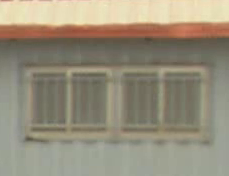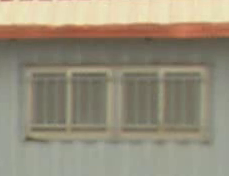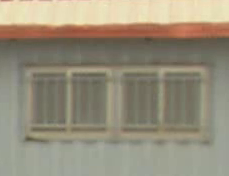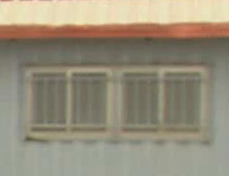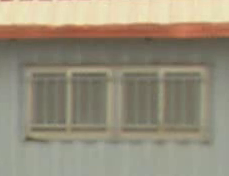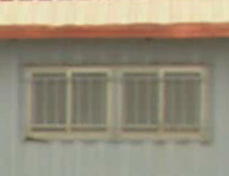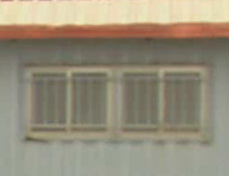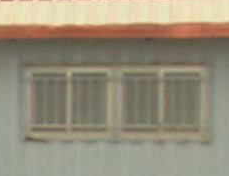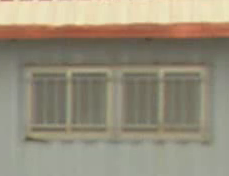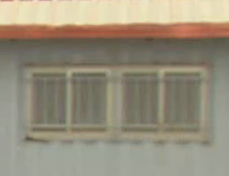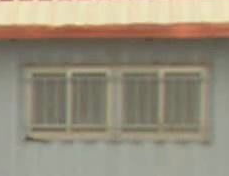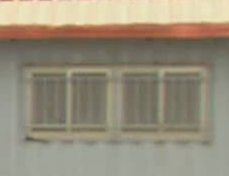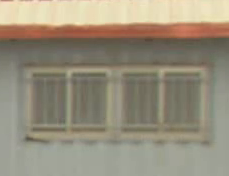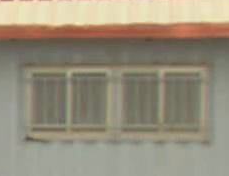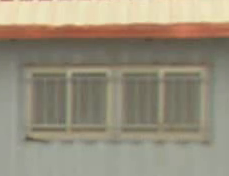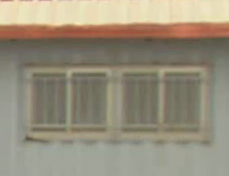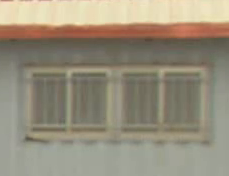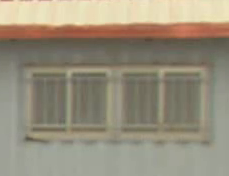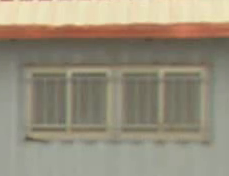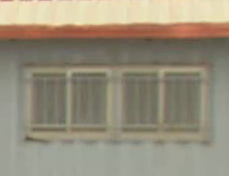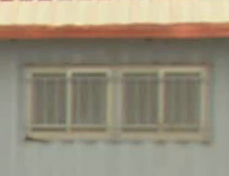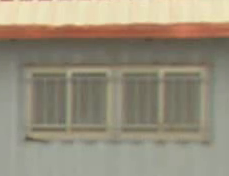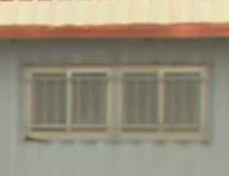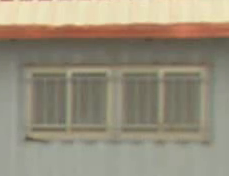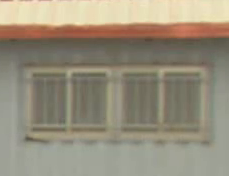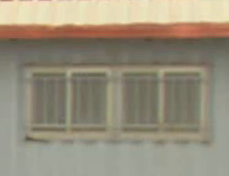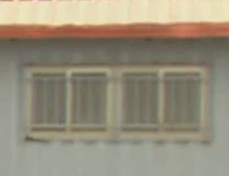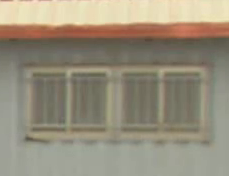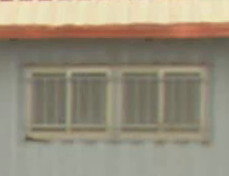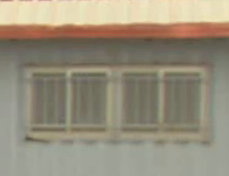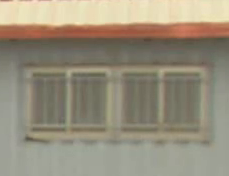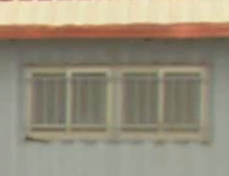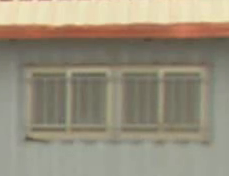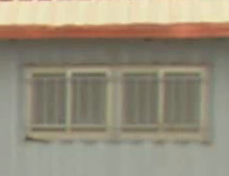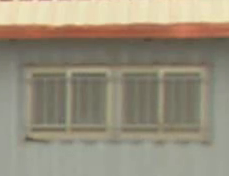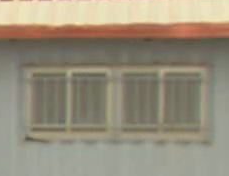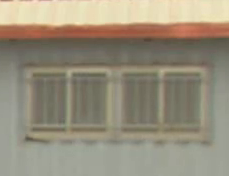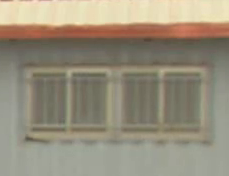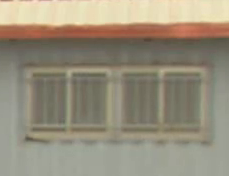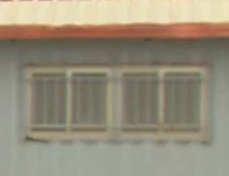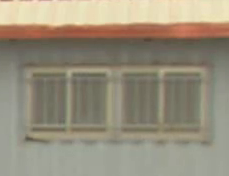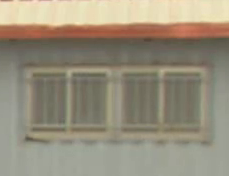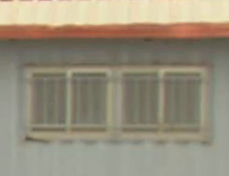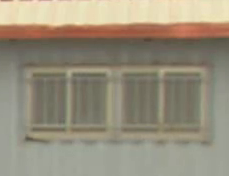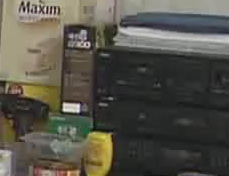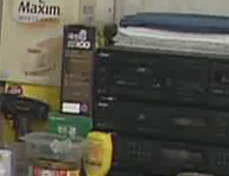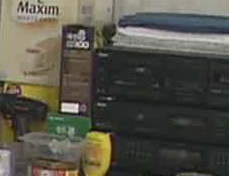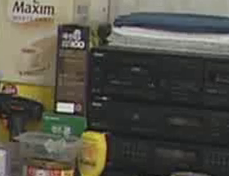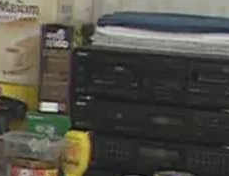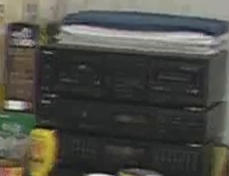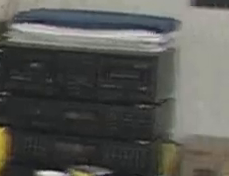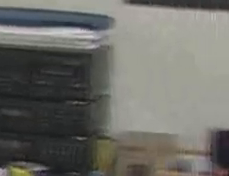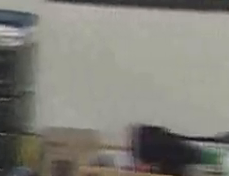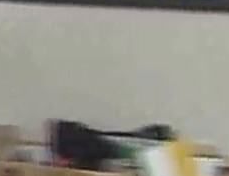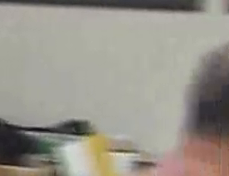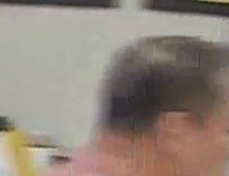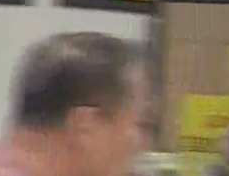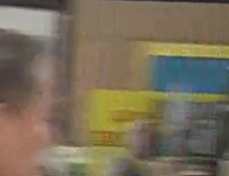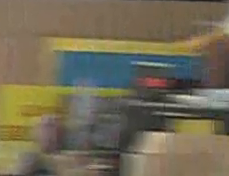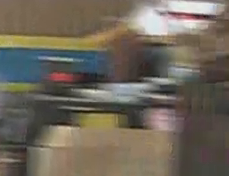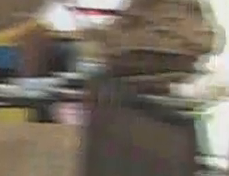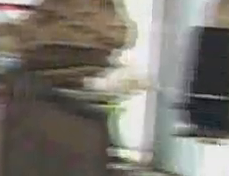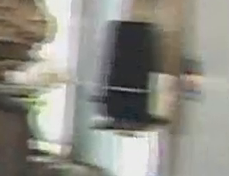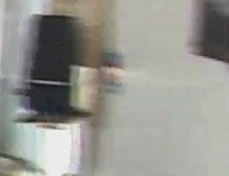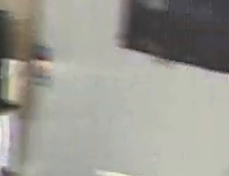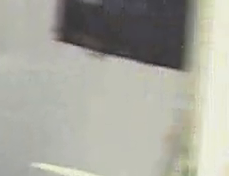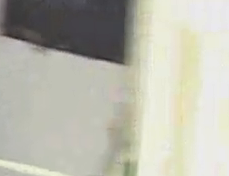만난 곳은 아니지만 죽어서 여기로 와서 또 처음 만난 마지막 만난 자리. 참사 이후